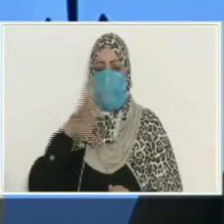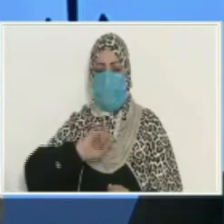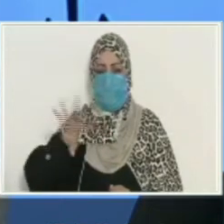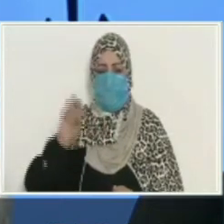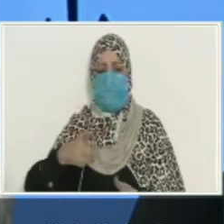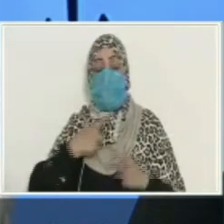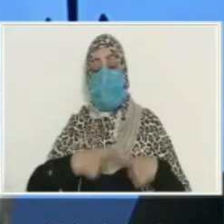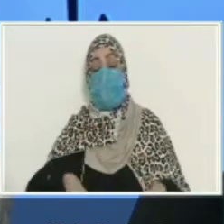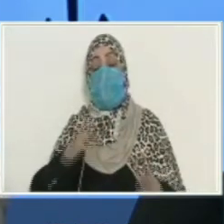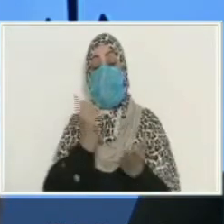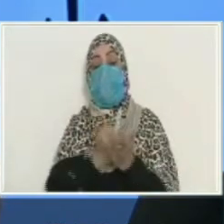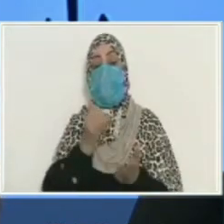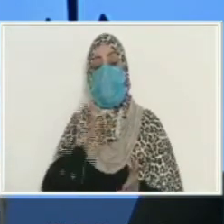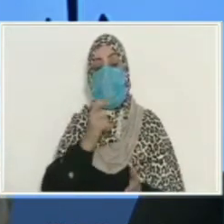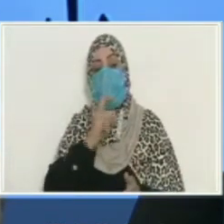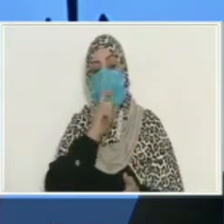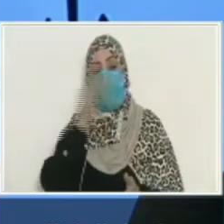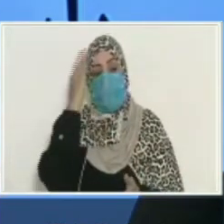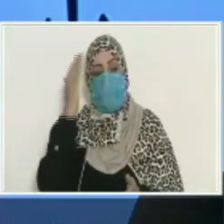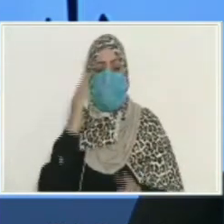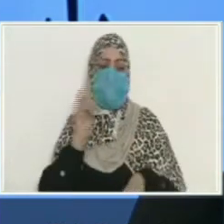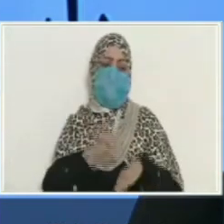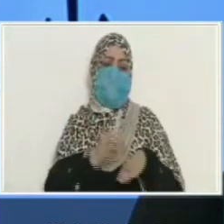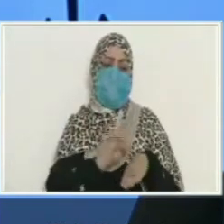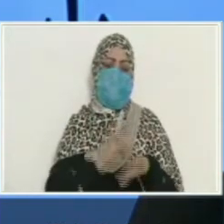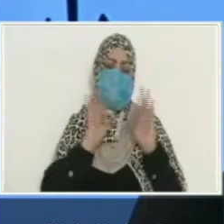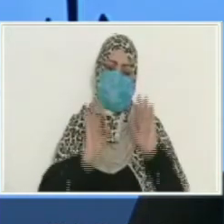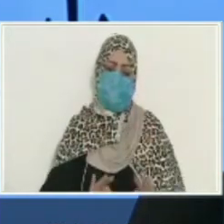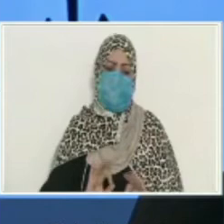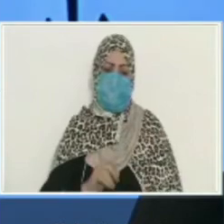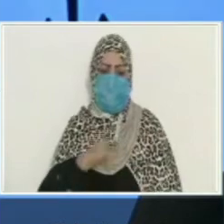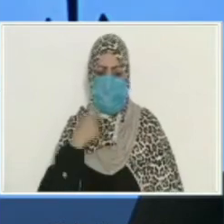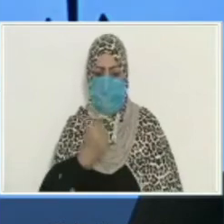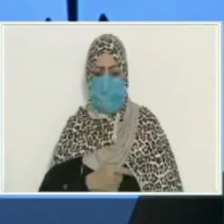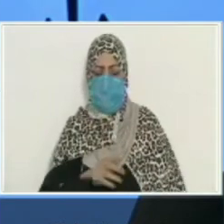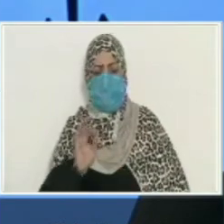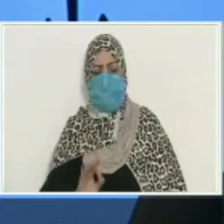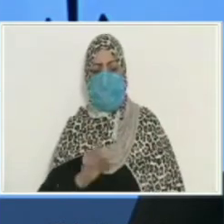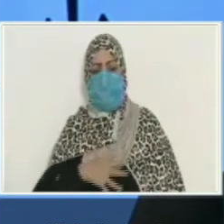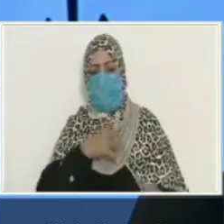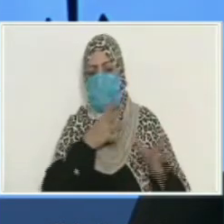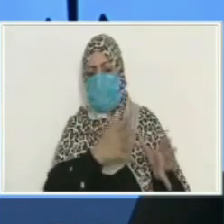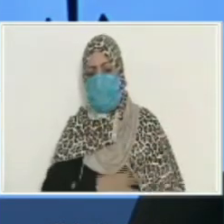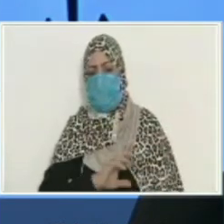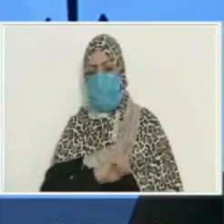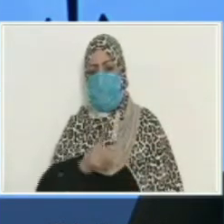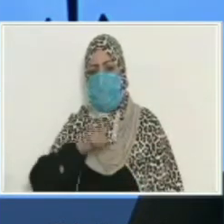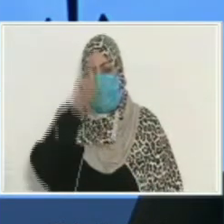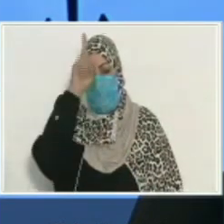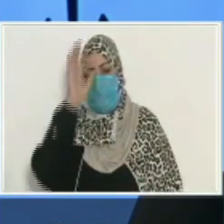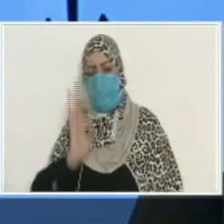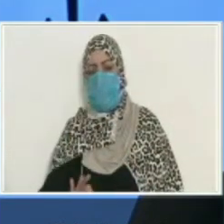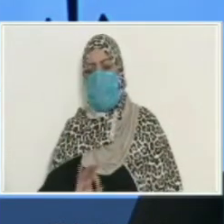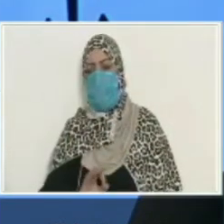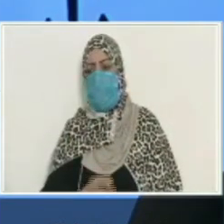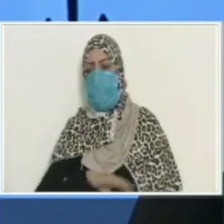لوارث، كما ورد عن النبي صلى الله عليه وسلم إن الله قد أعطى لكل ذي حق حقه فلا وصية لوارث، سواء كان هذا